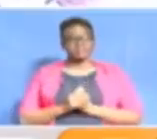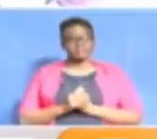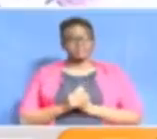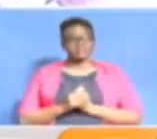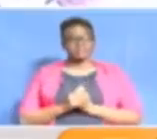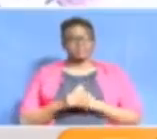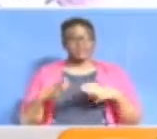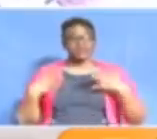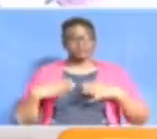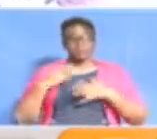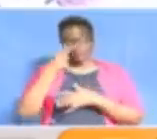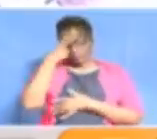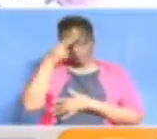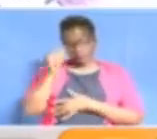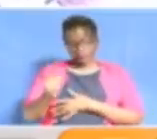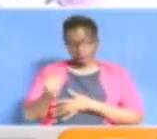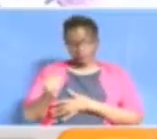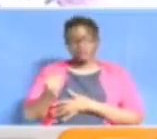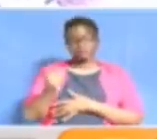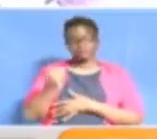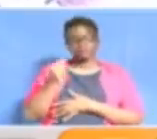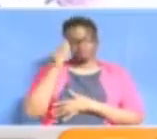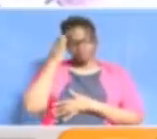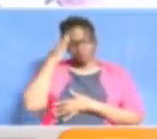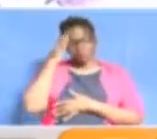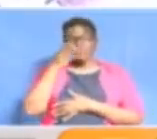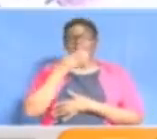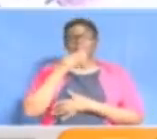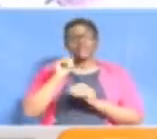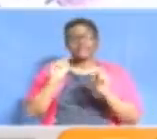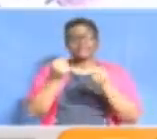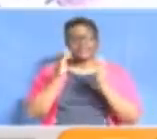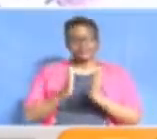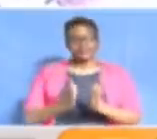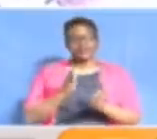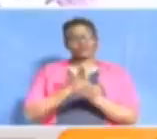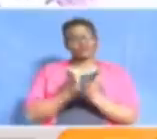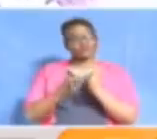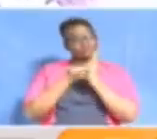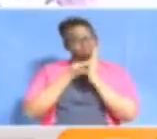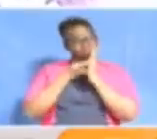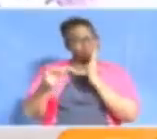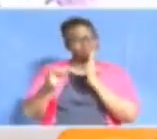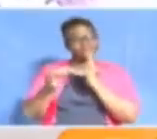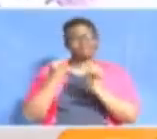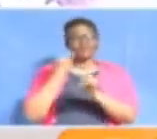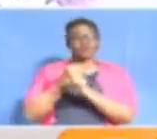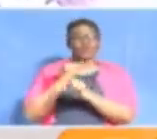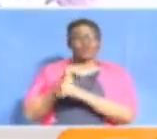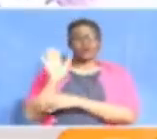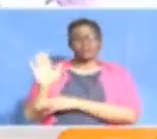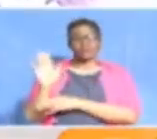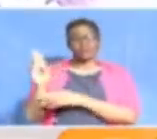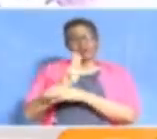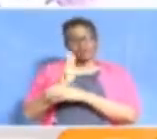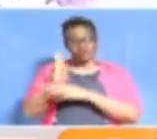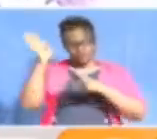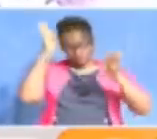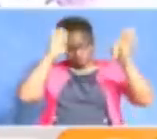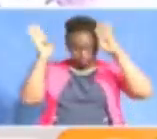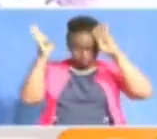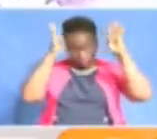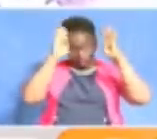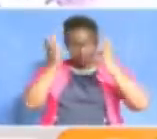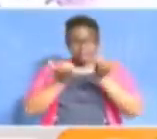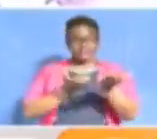Wakaazi wa Kiserian wanamfahamu kama Manseva na ni mashuhuri sana kutokana na kazi yake ya kutumia punda katika biashara ambayo